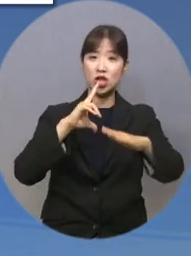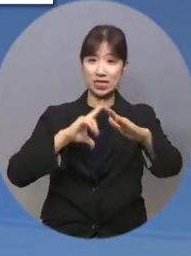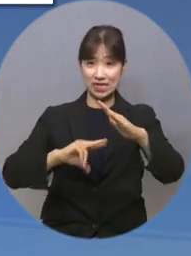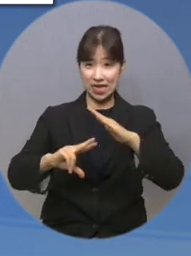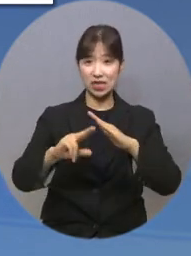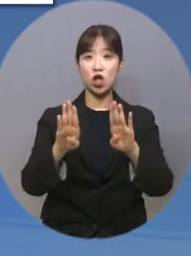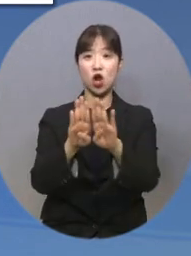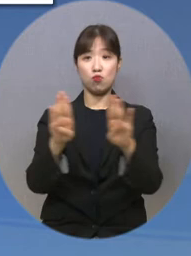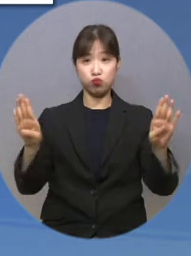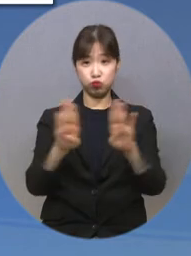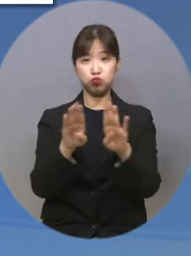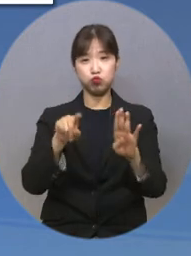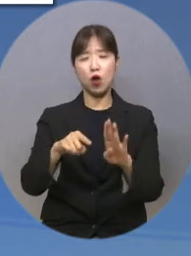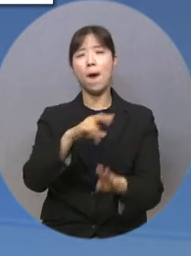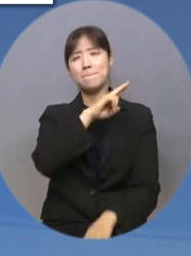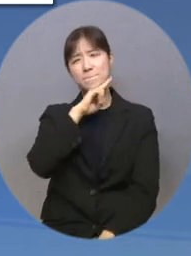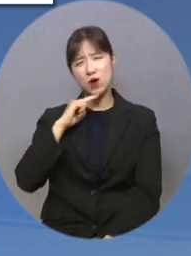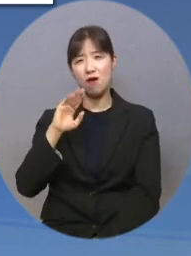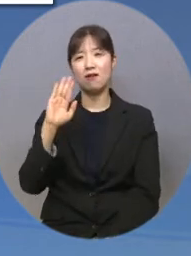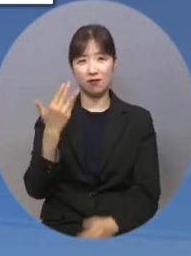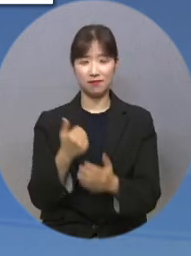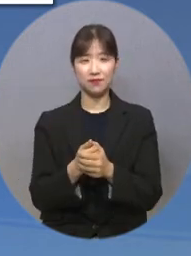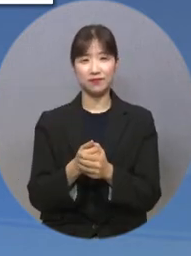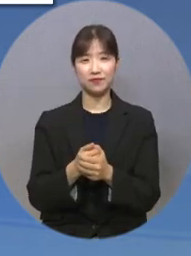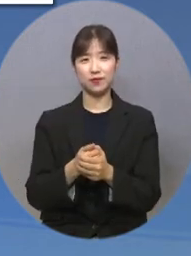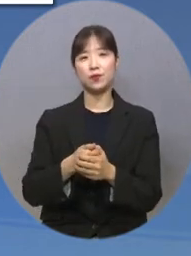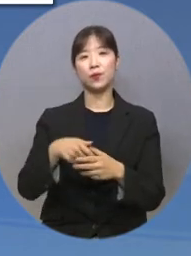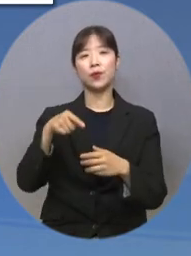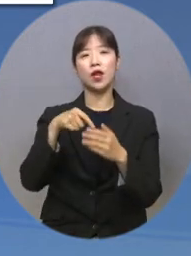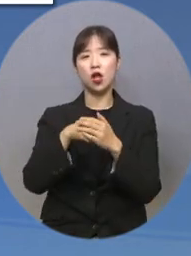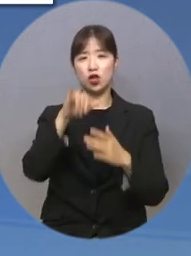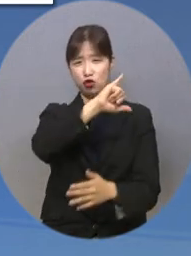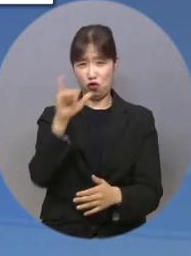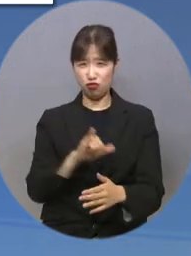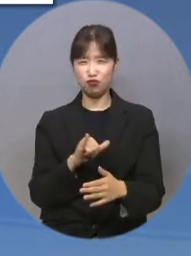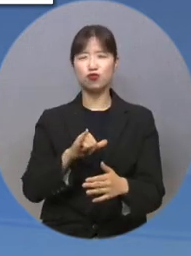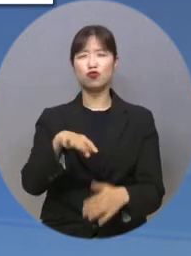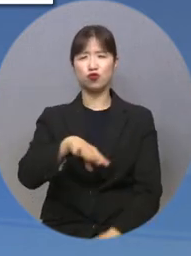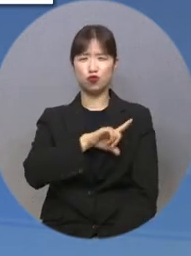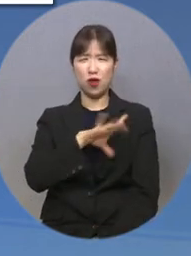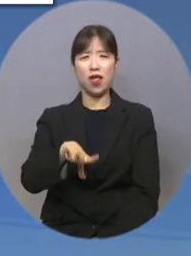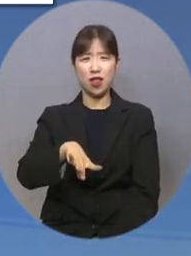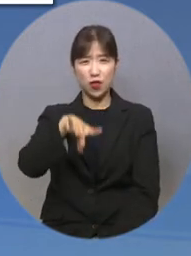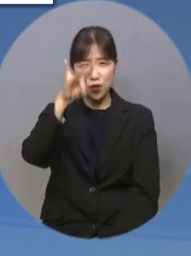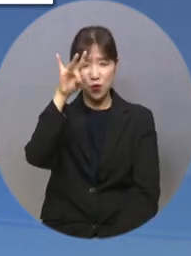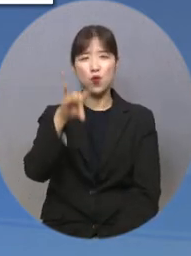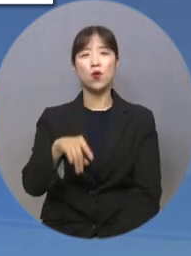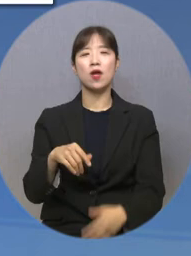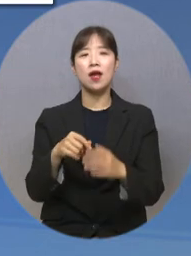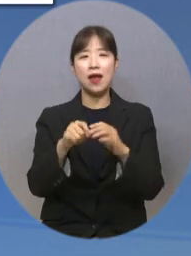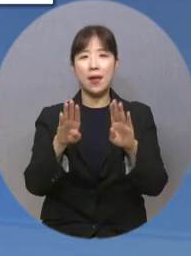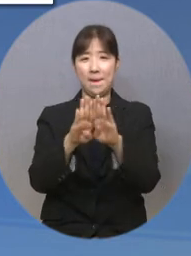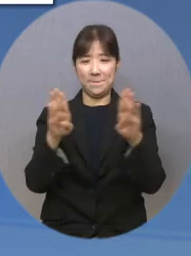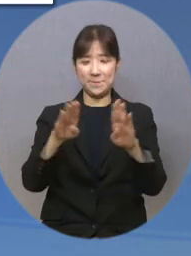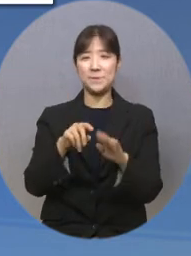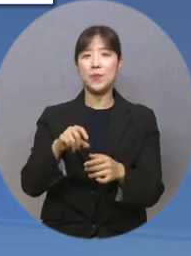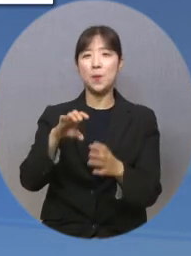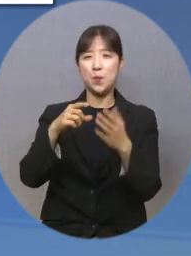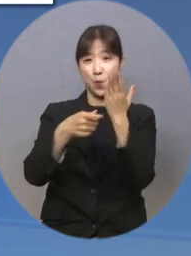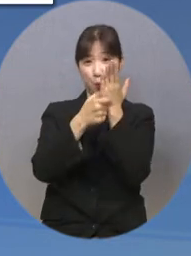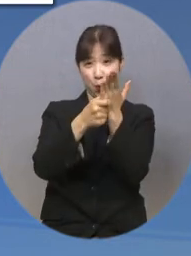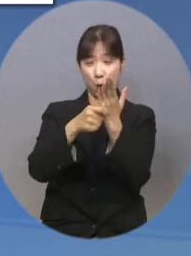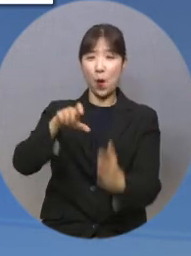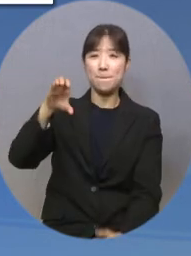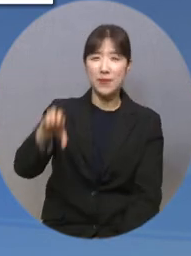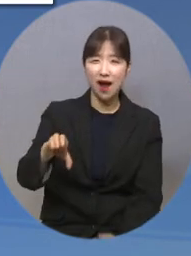편하게 드나들 수 있게 됩니다. 대전교통공사가 전국 도시철도 최초로 교통약자용 하이패스형 개찰구